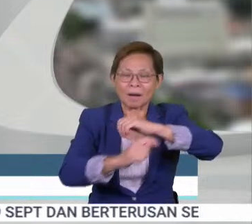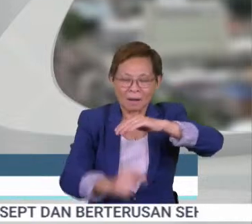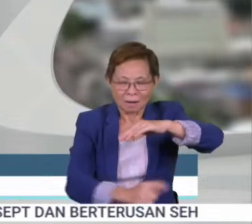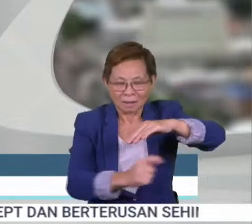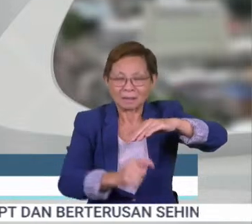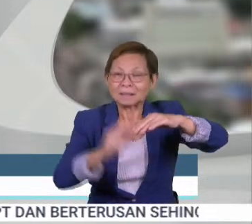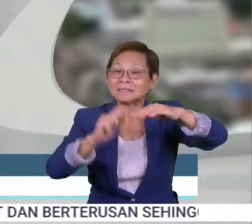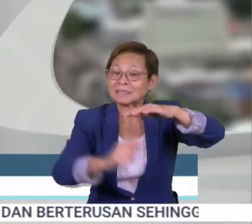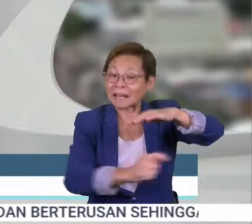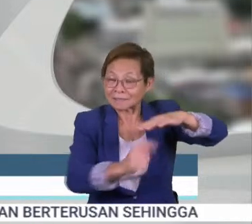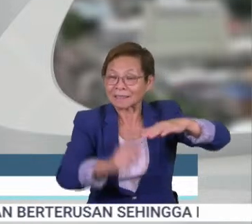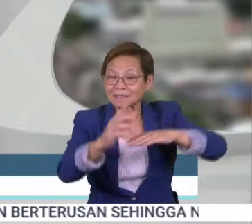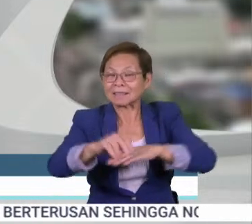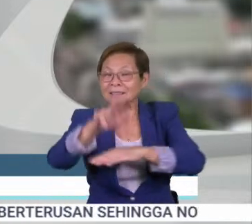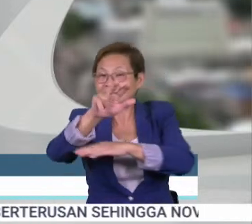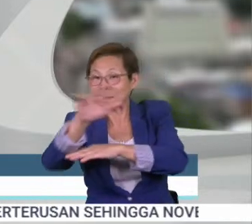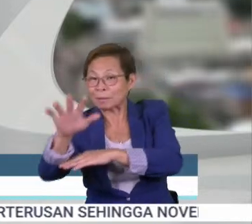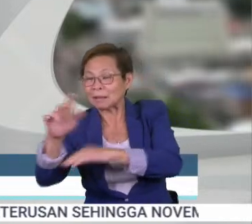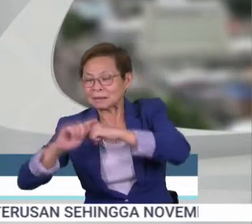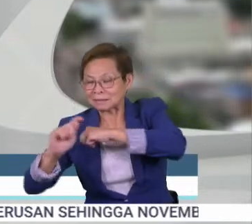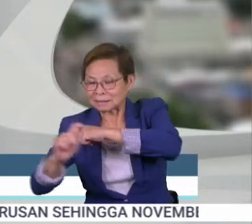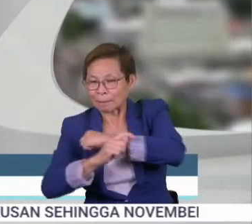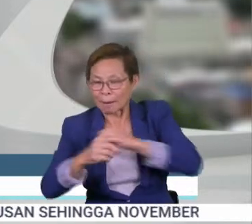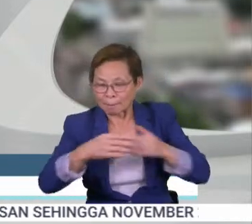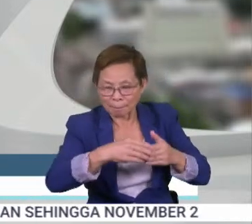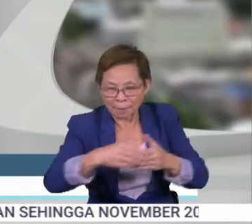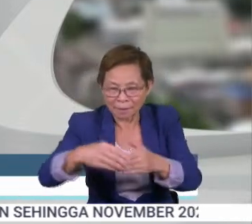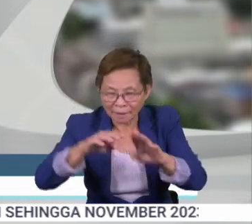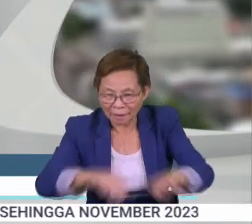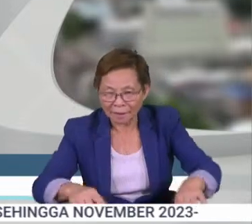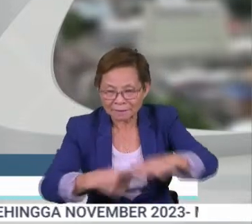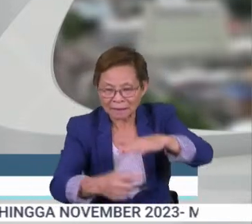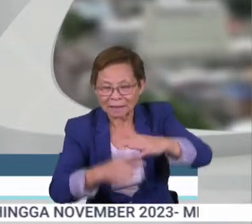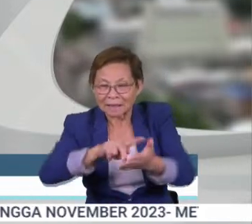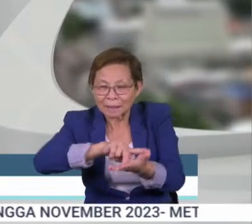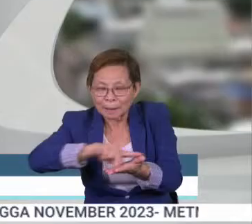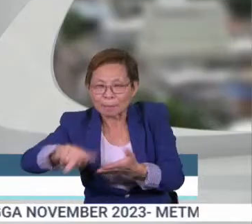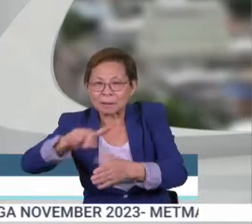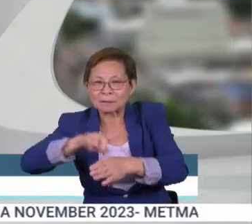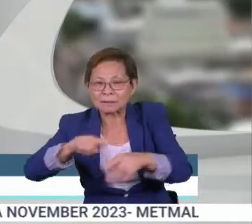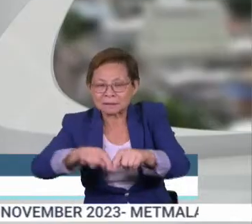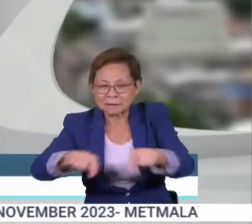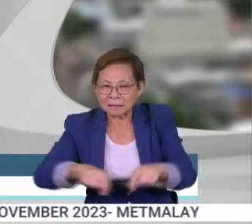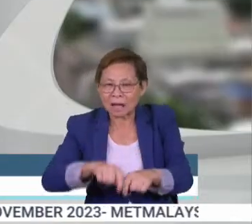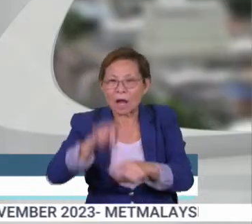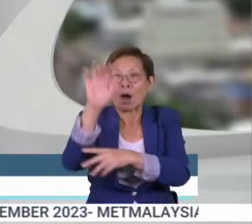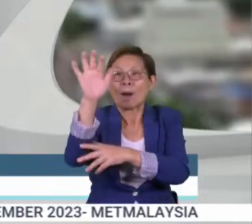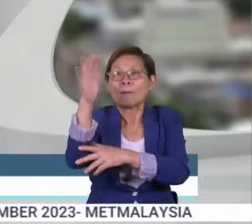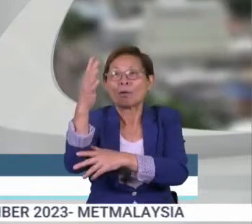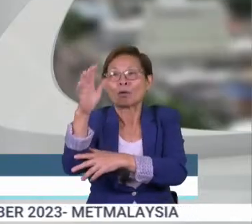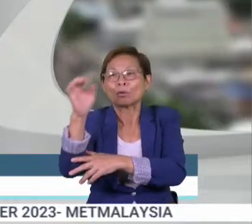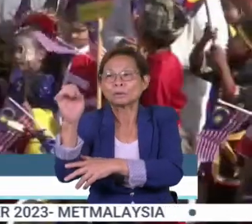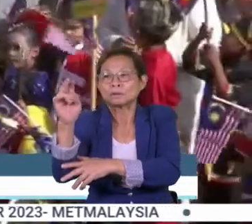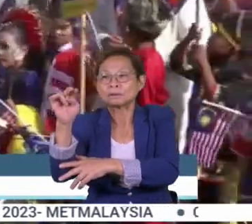Kanak-Kanak Taska dan 35 Taman Bimbingan Kanak-Kanak Tabika Kemas di daerah Pokok Senek.